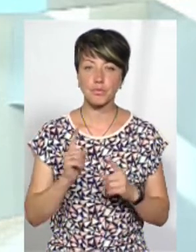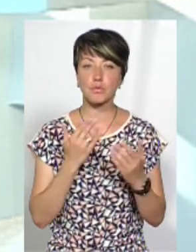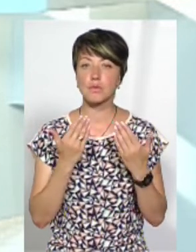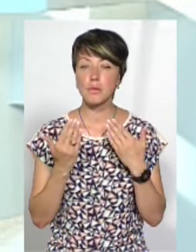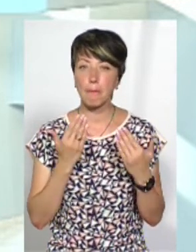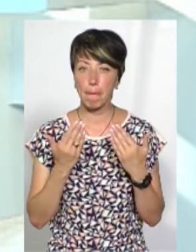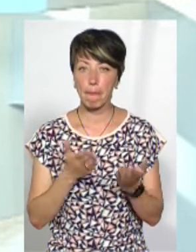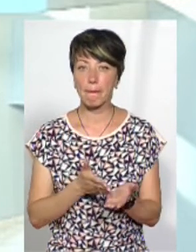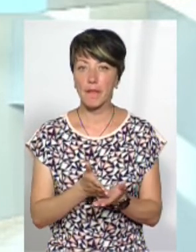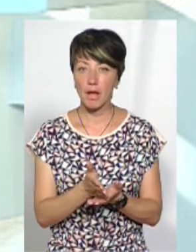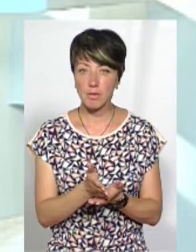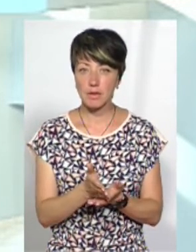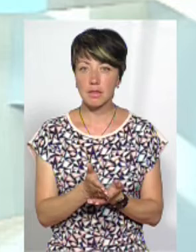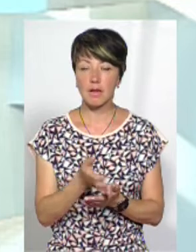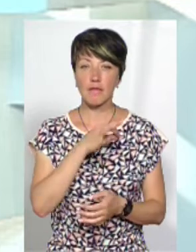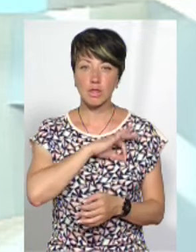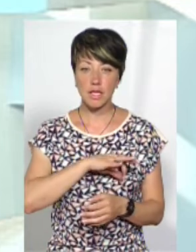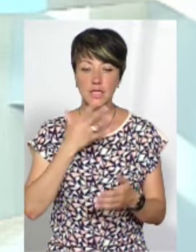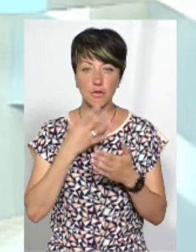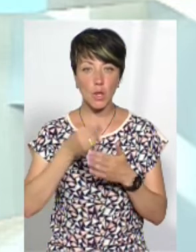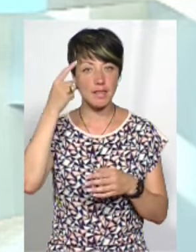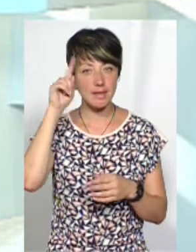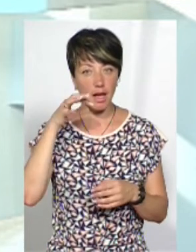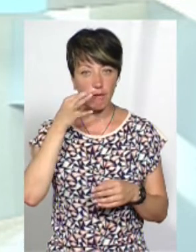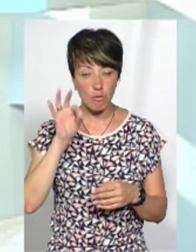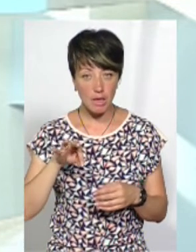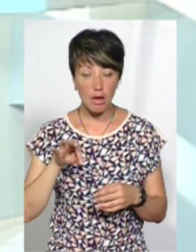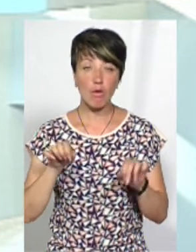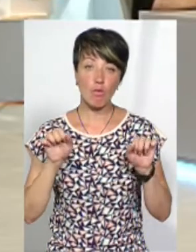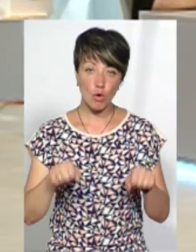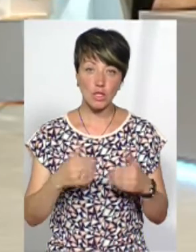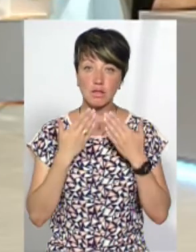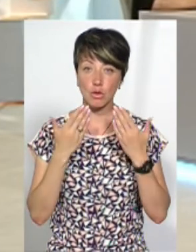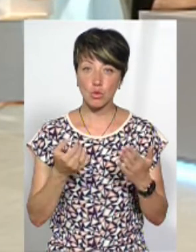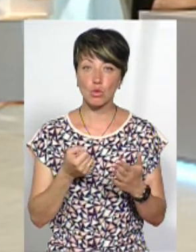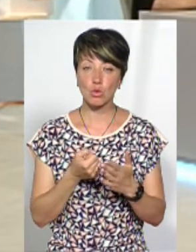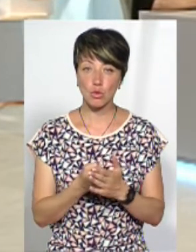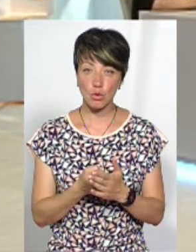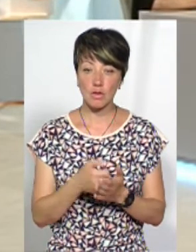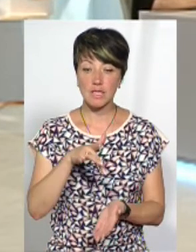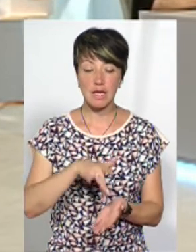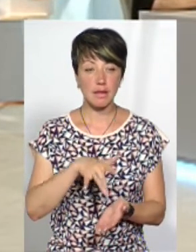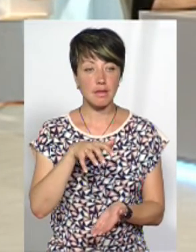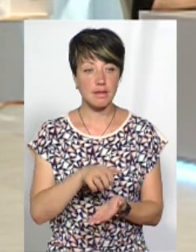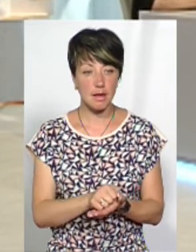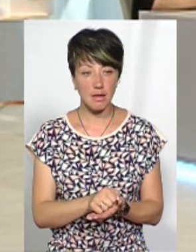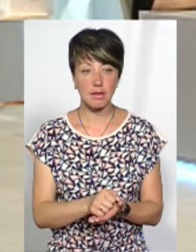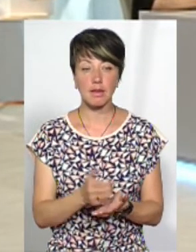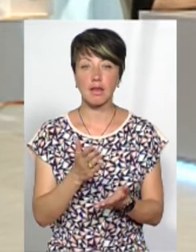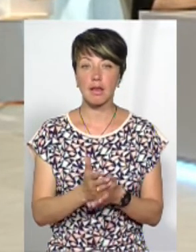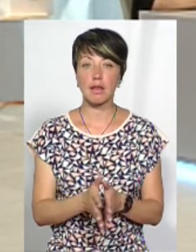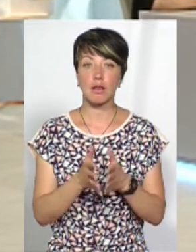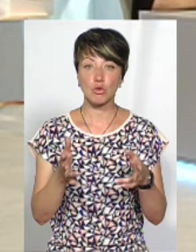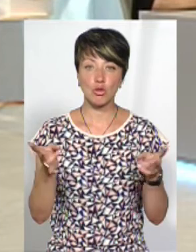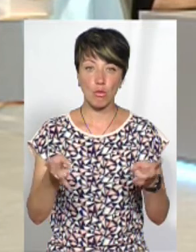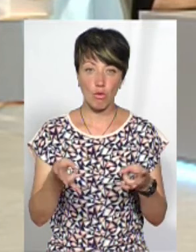ще напрямків примінення своїх знань і вмінь, можна звернутися в тому числі і в центри зайнятості, де є